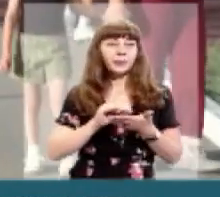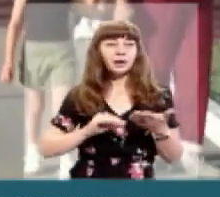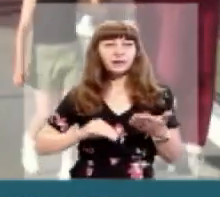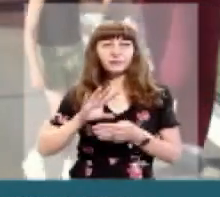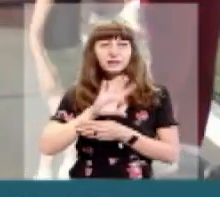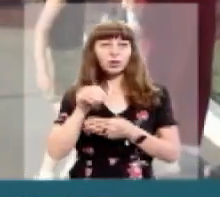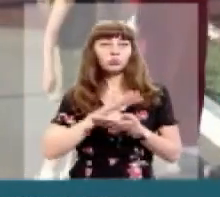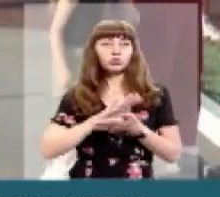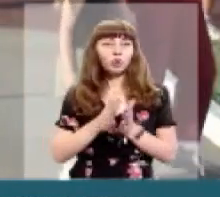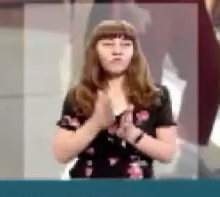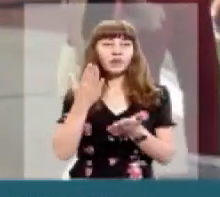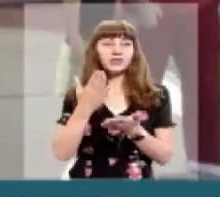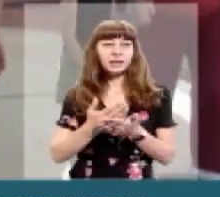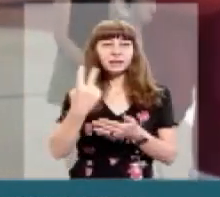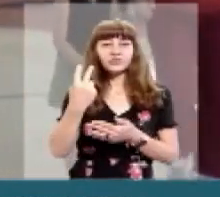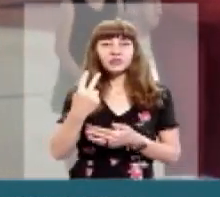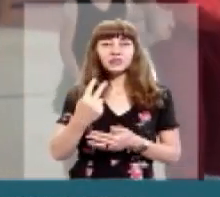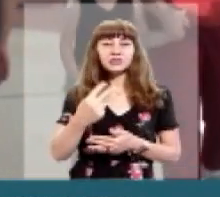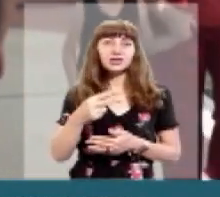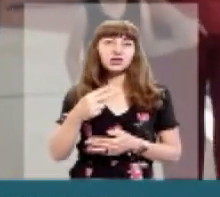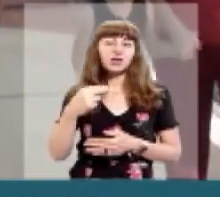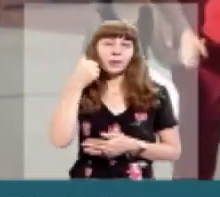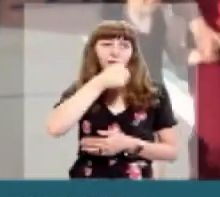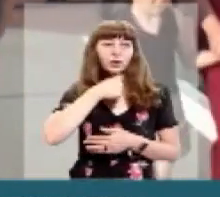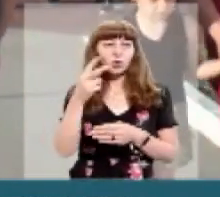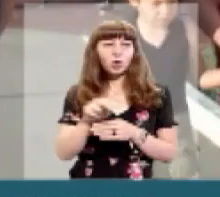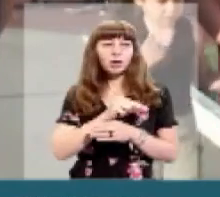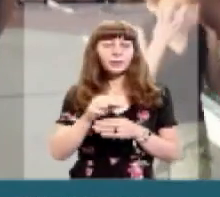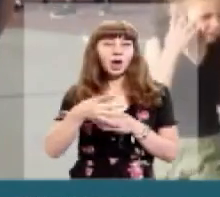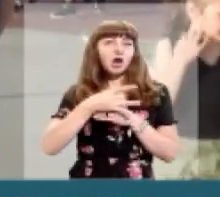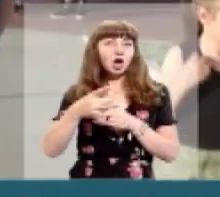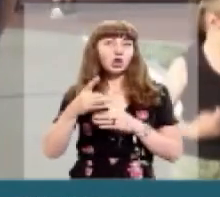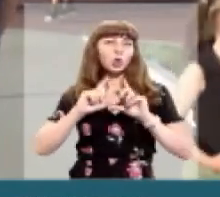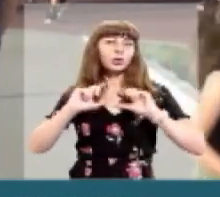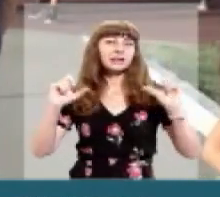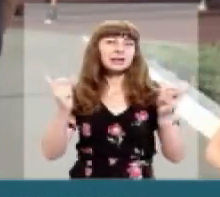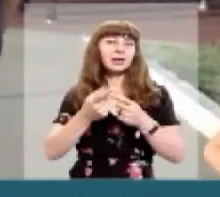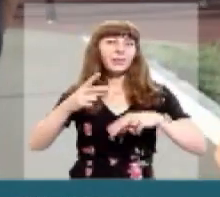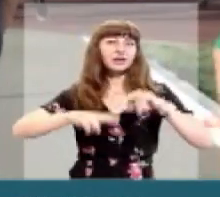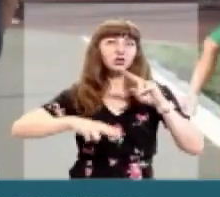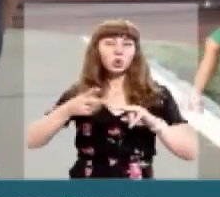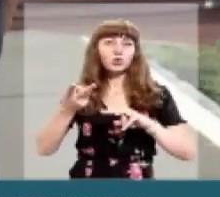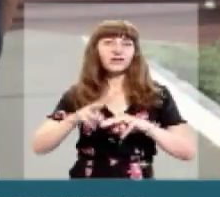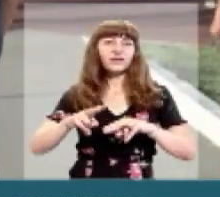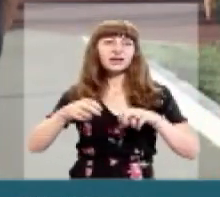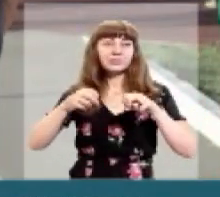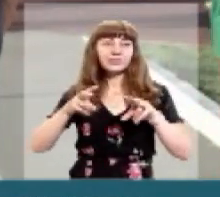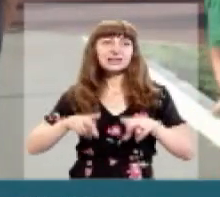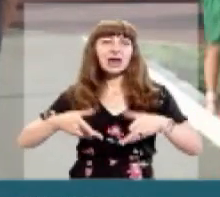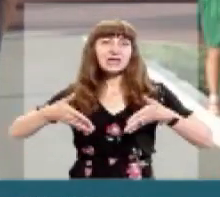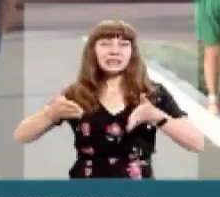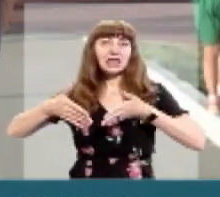жөндеуден өтті. Жеңіл атлетикадан арналған арнайы екі жол салынды. Спорт мектебі де ретке келтірілді. Сондықтан да Алтынсарин